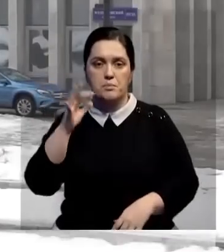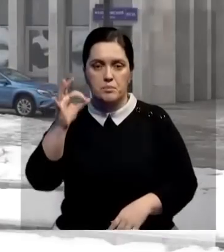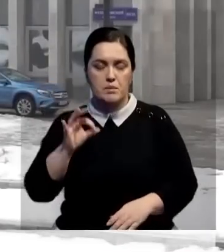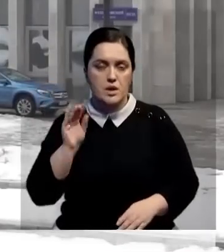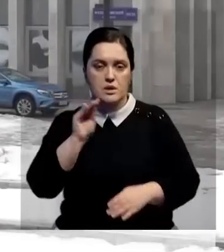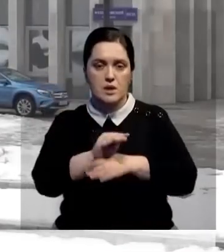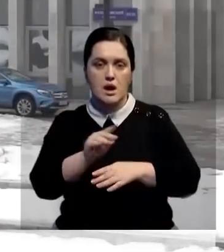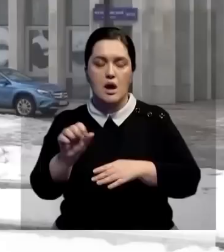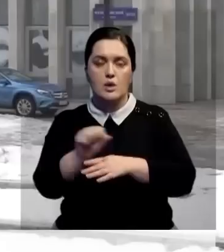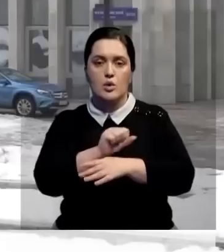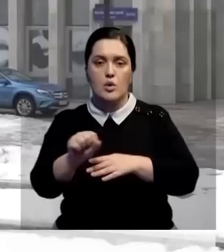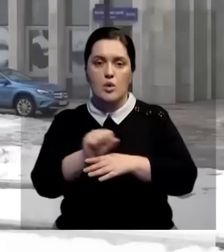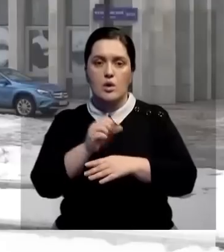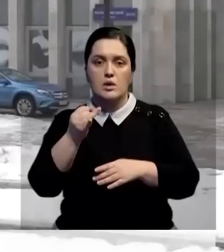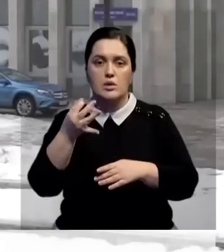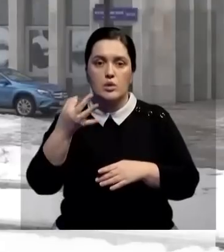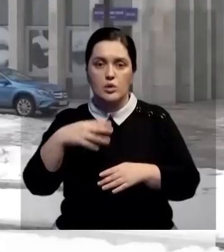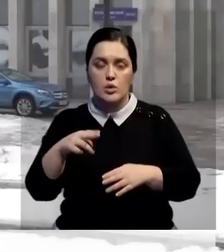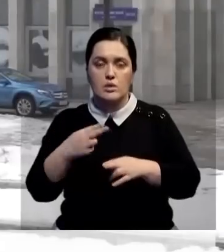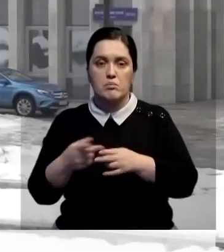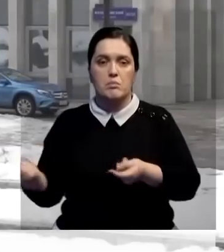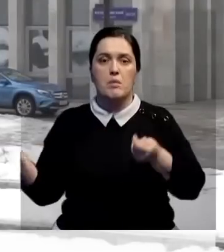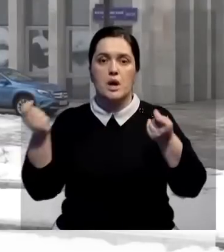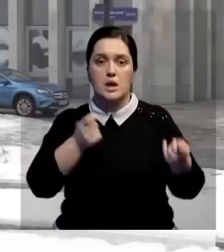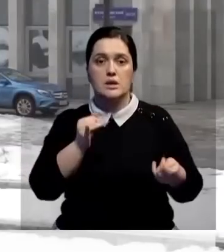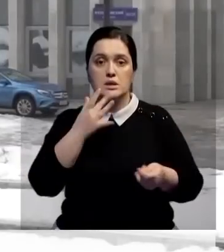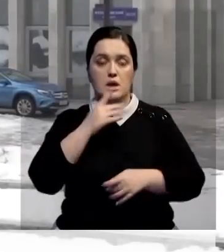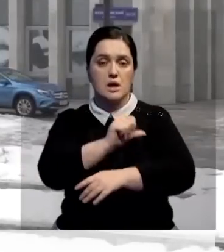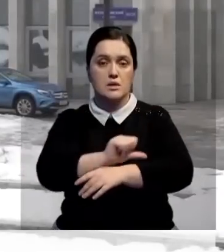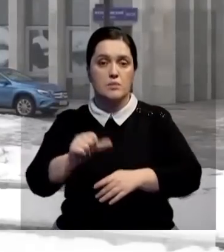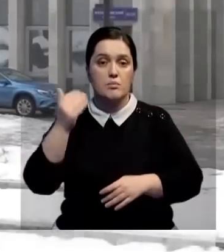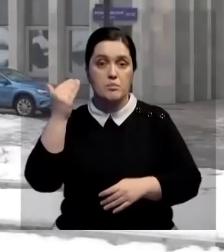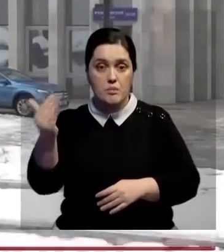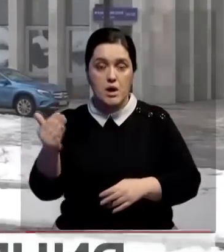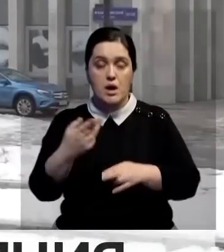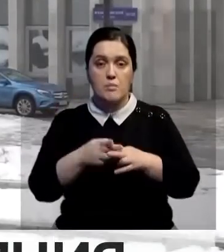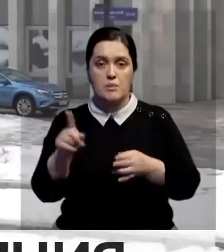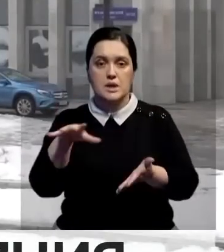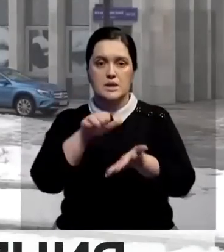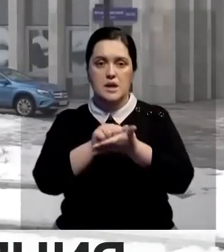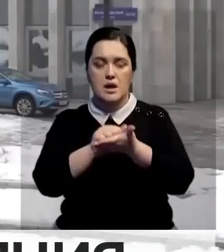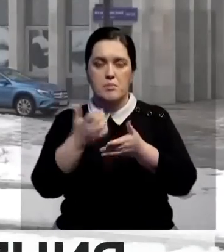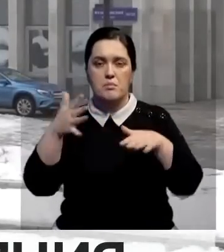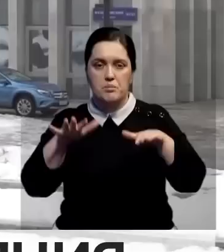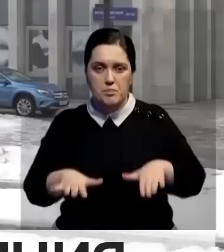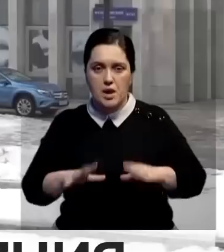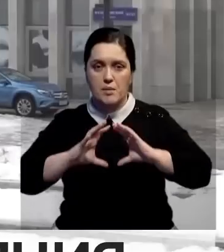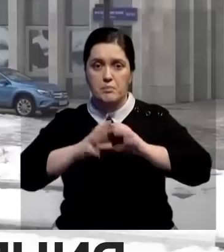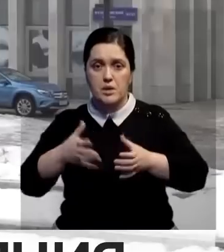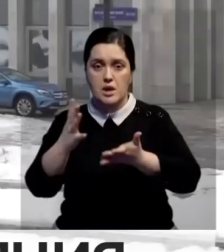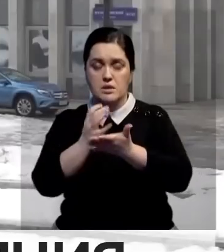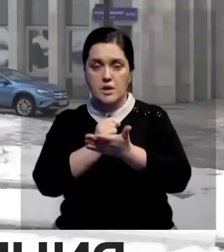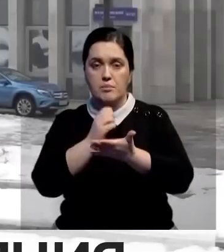50%. Рекордсмен – медицинский йод – почти весь завозится в Россию из-за границы. Несмотря на то, что страна занимает 5-е место в мире по его